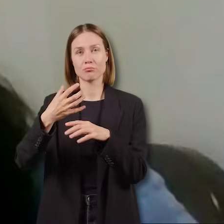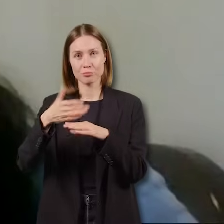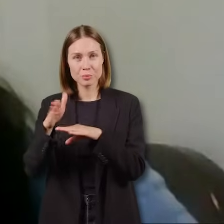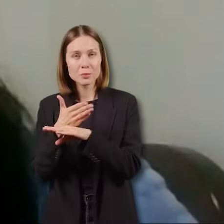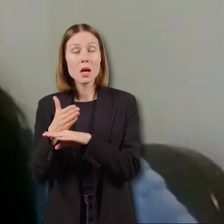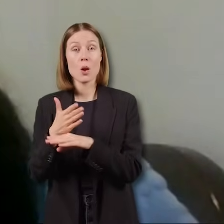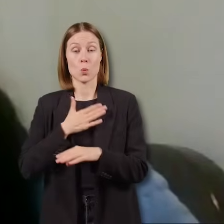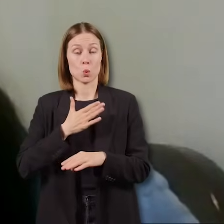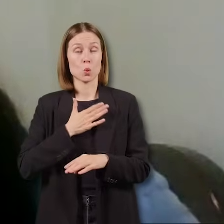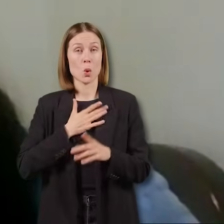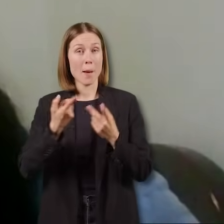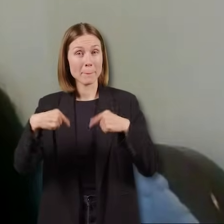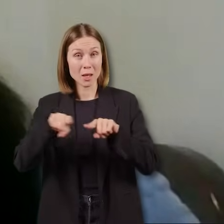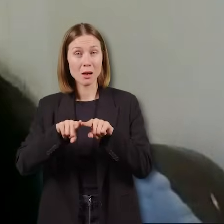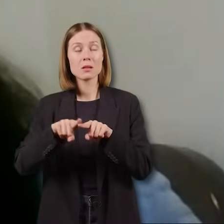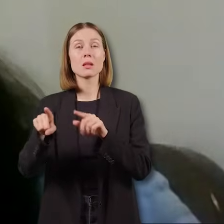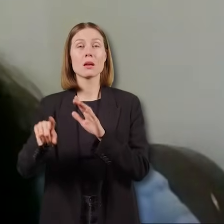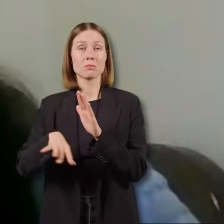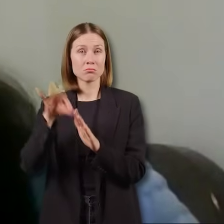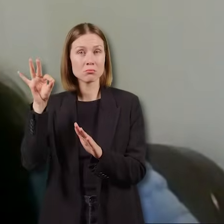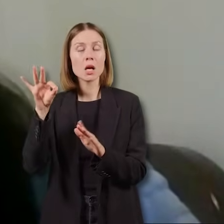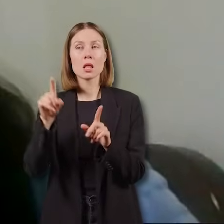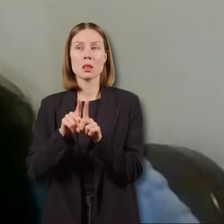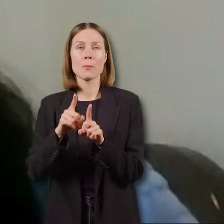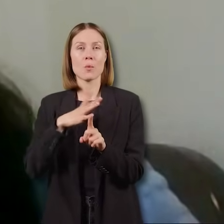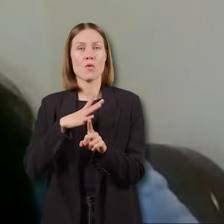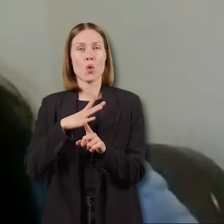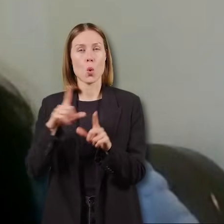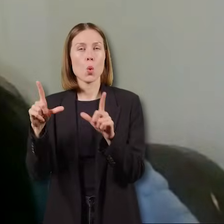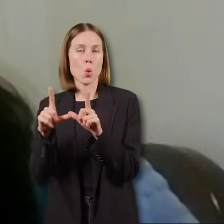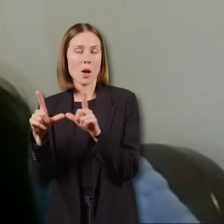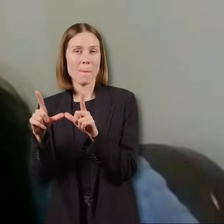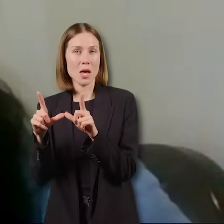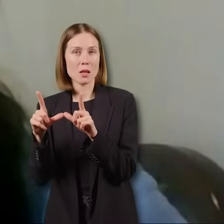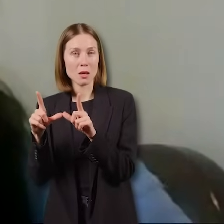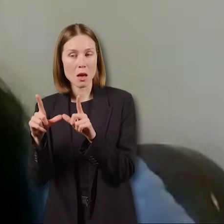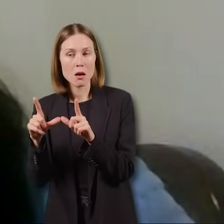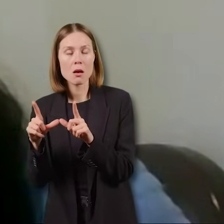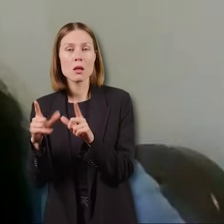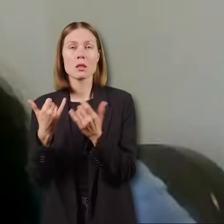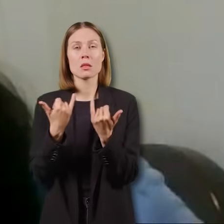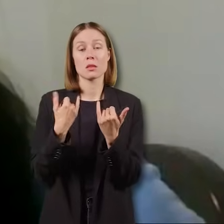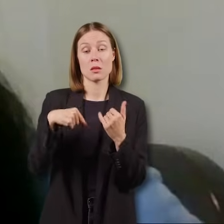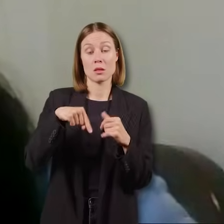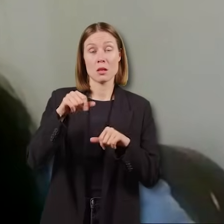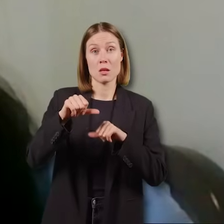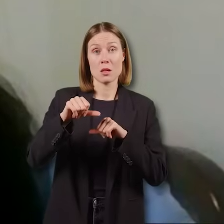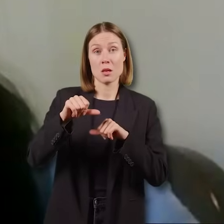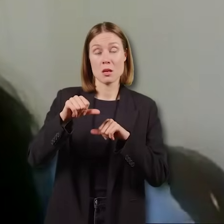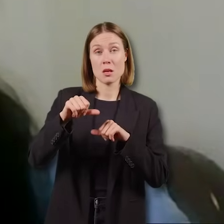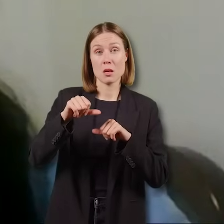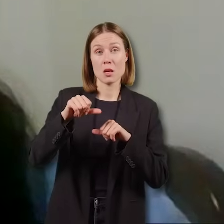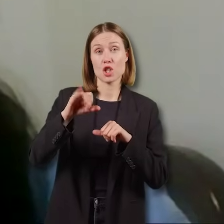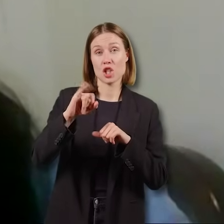pat ir mūsų apygardai yra, kad mes buvom vientisa Ukmergės apygarda, dabar šiais rinkimais mums